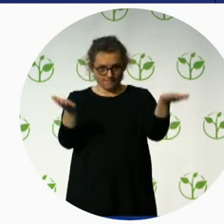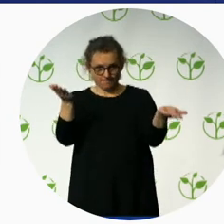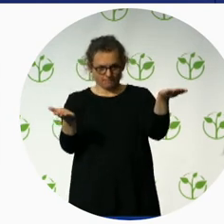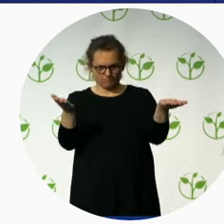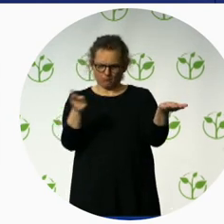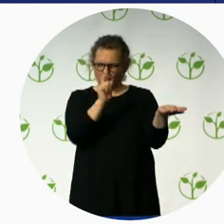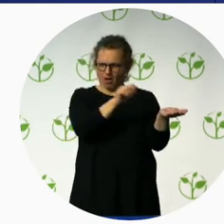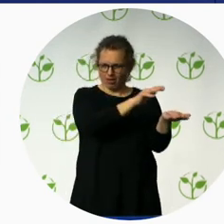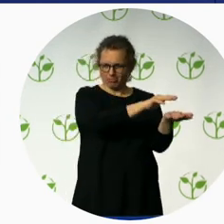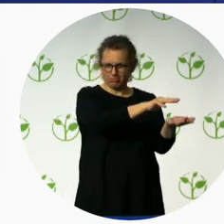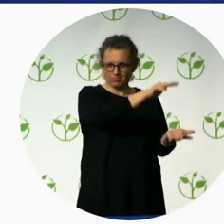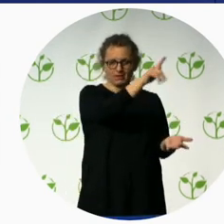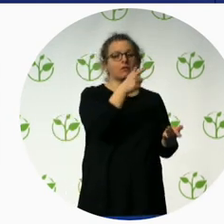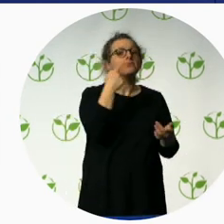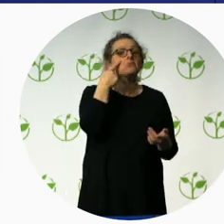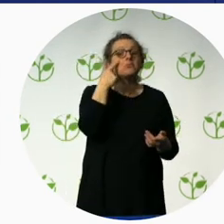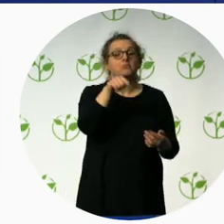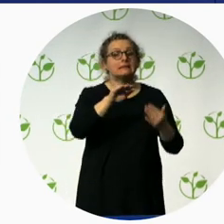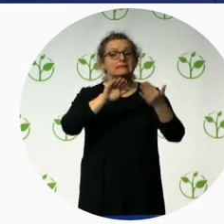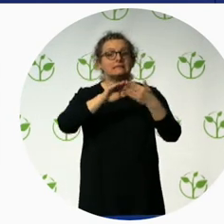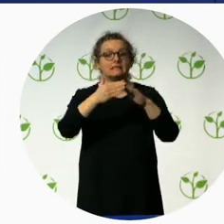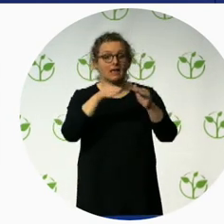country or for the hotel chain.